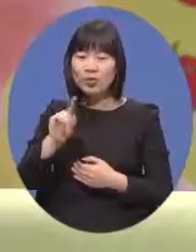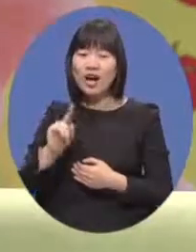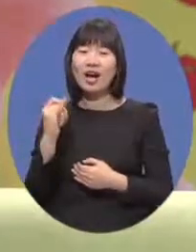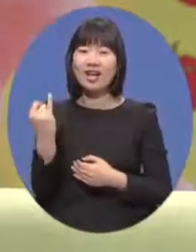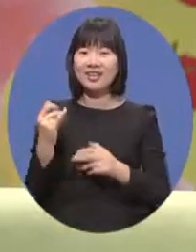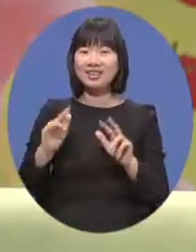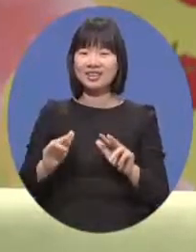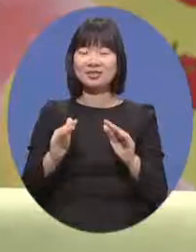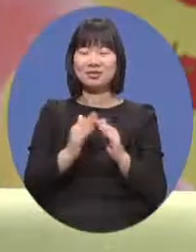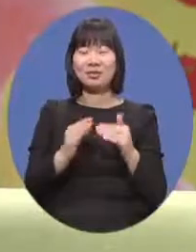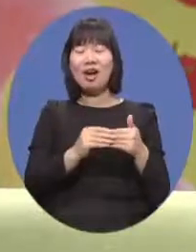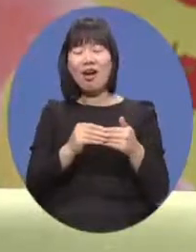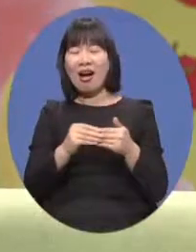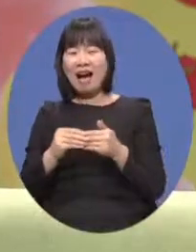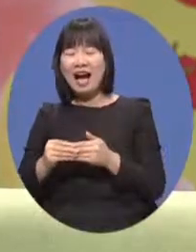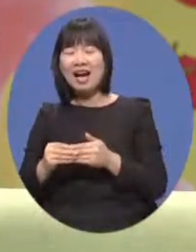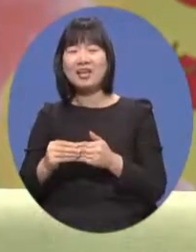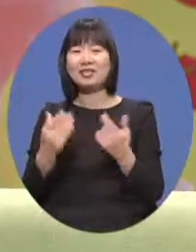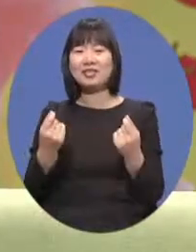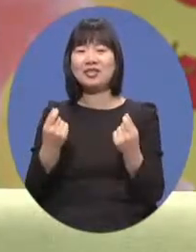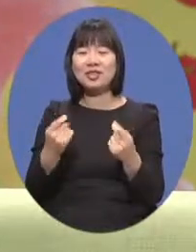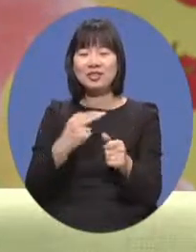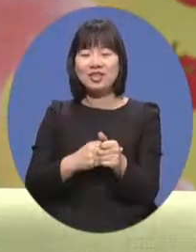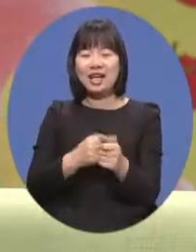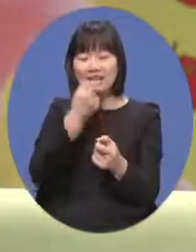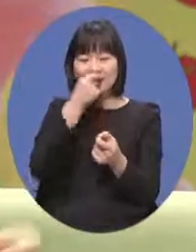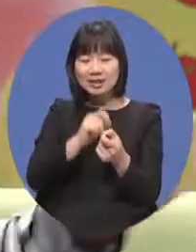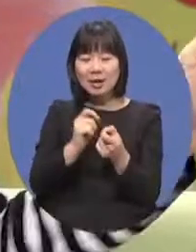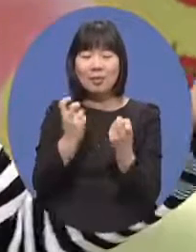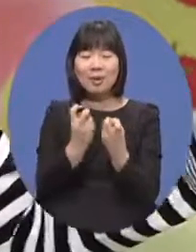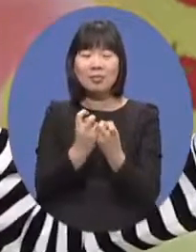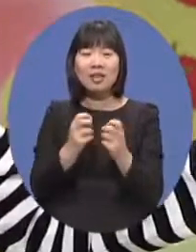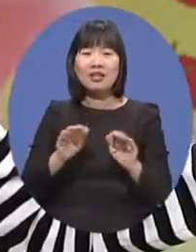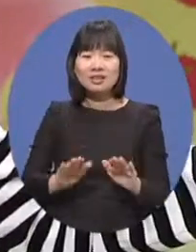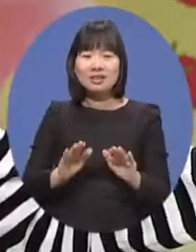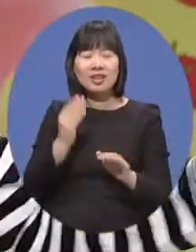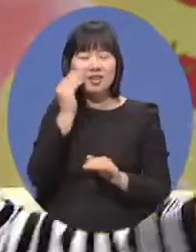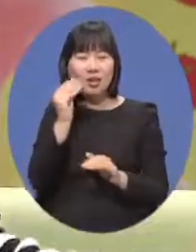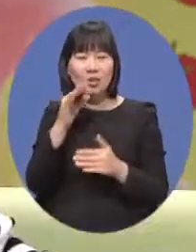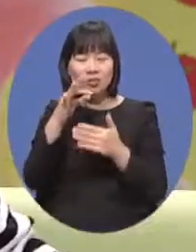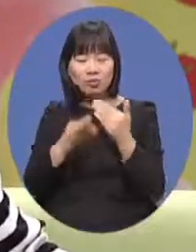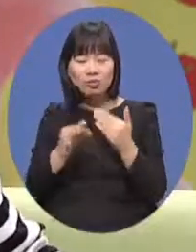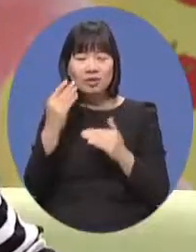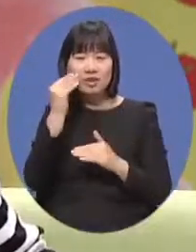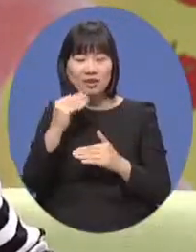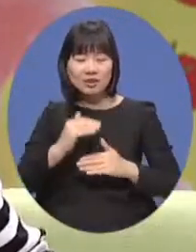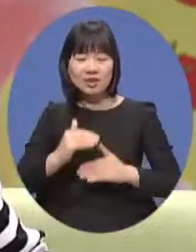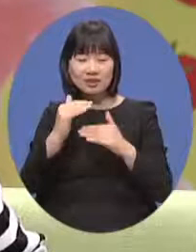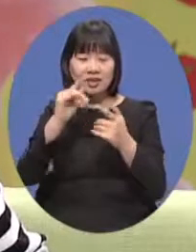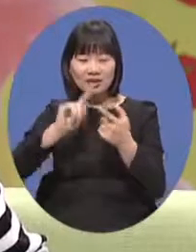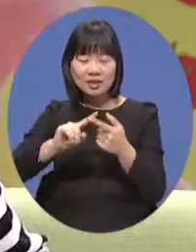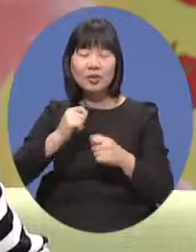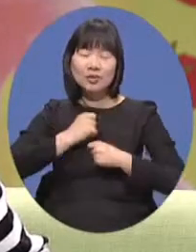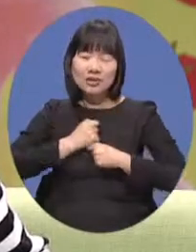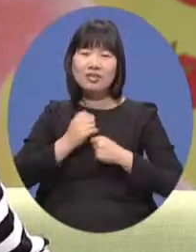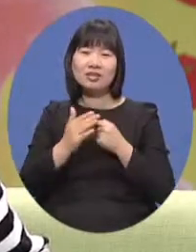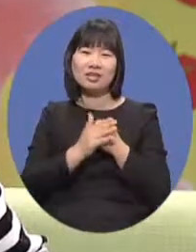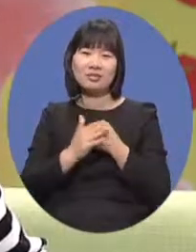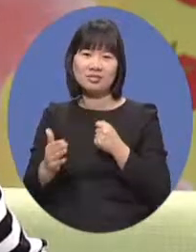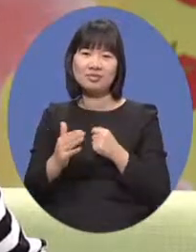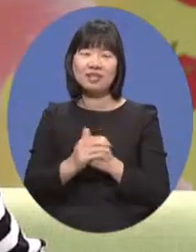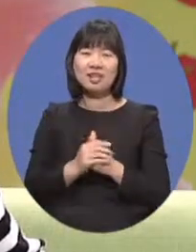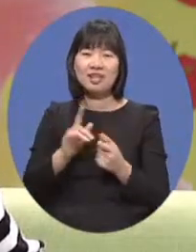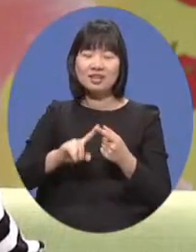집으로 같이 가자고 선생님을 끌고 갈 정도로 선생님하고 친해지게 된 방법이 바로 맞아요. 이 적응 프로그램, 이 적응 단계를 그대로 지키셨기